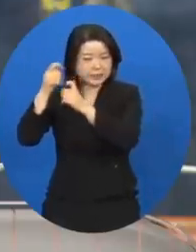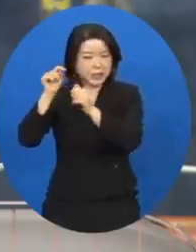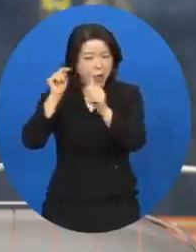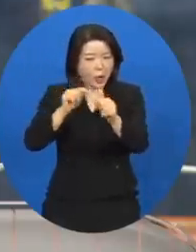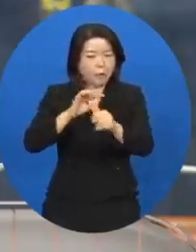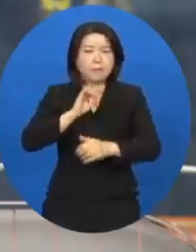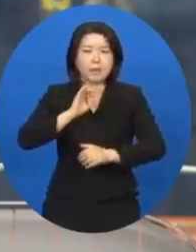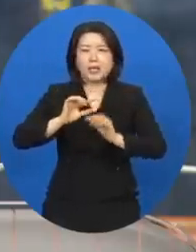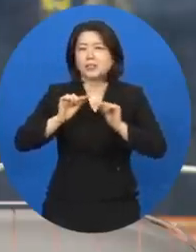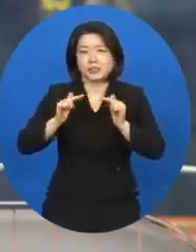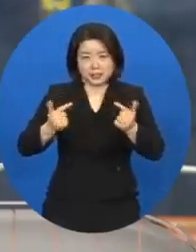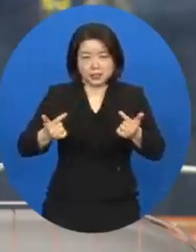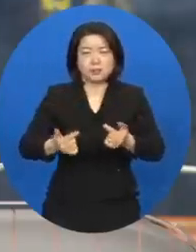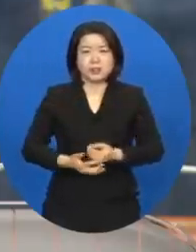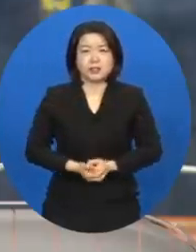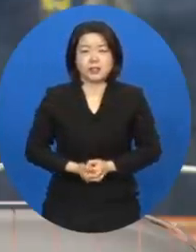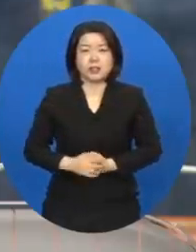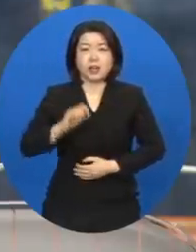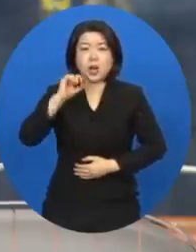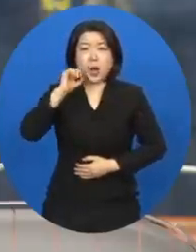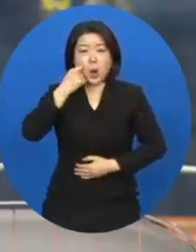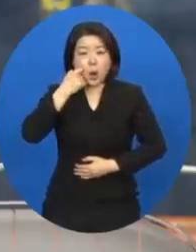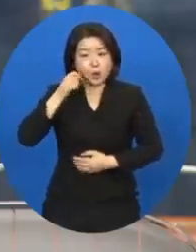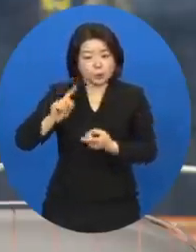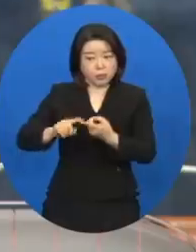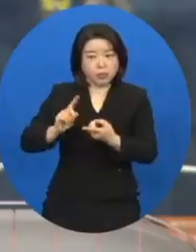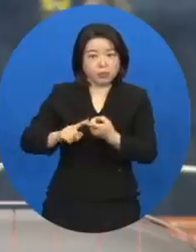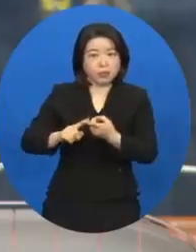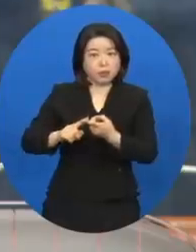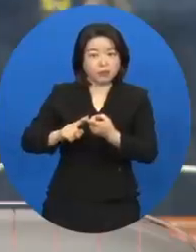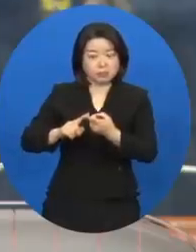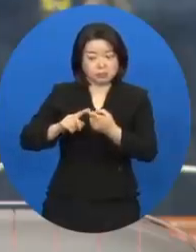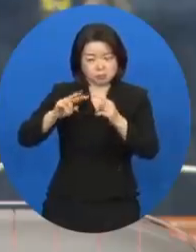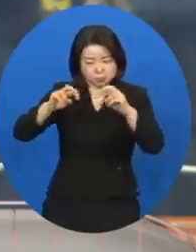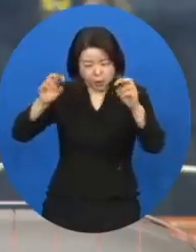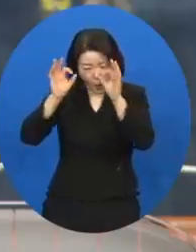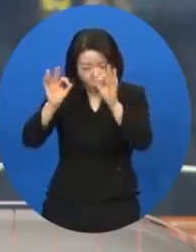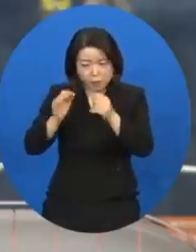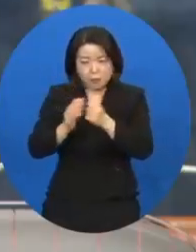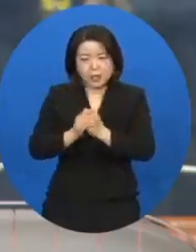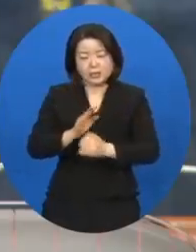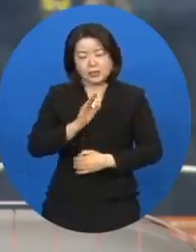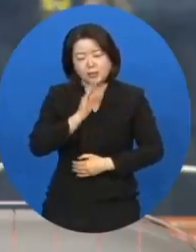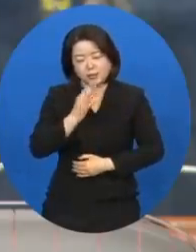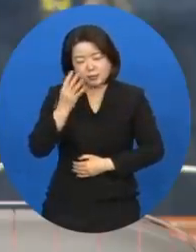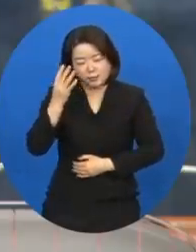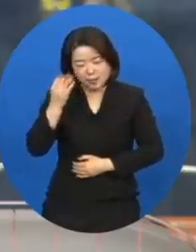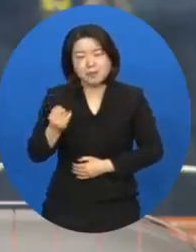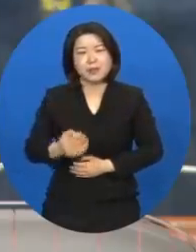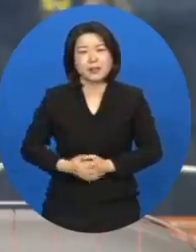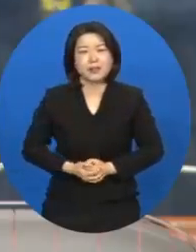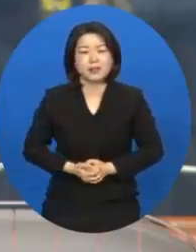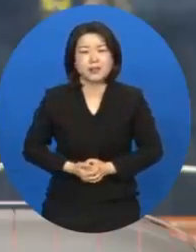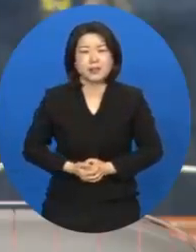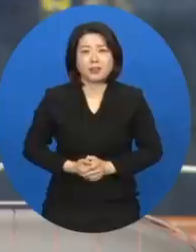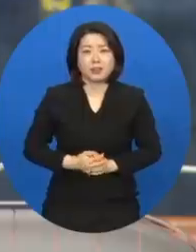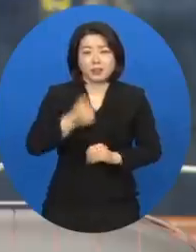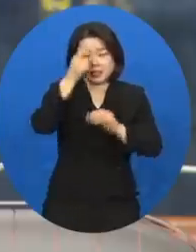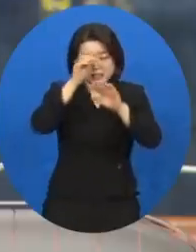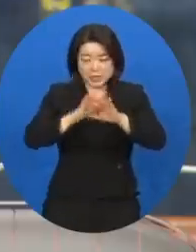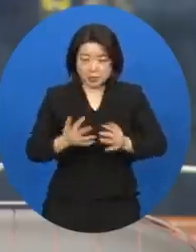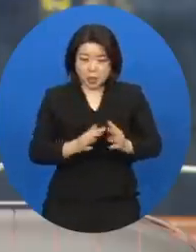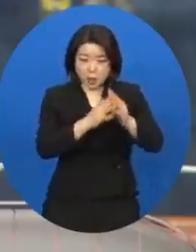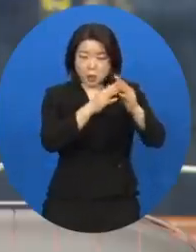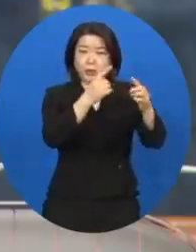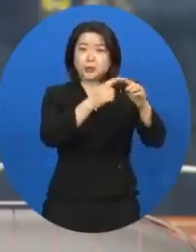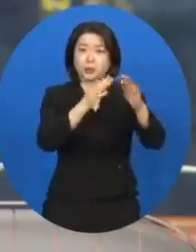의미는 아닙니다. 어려웠던 것으로 따지면 말할 수 없이 어려웠어요. 예배당 건축하는